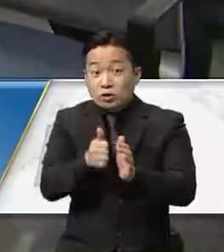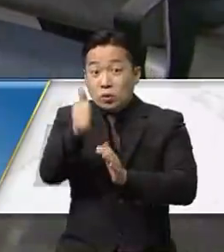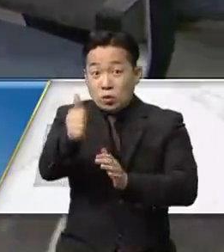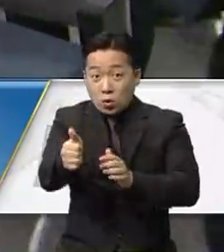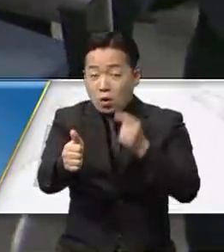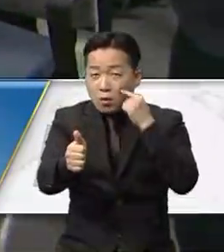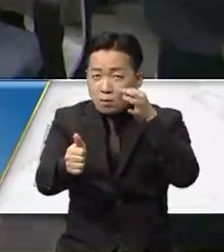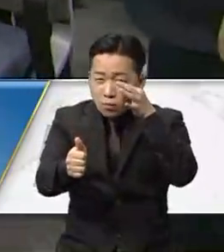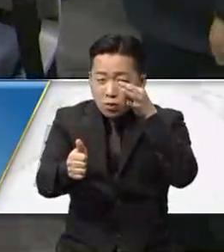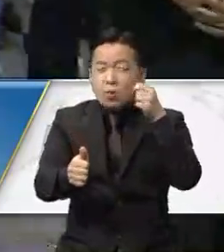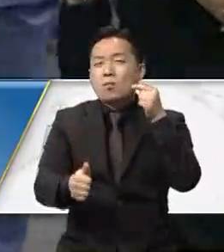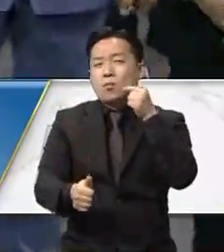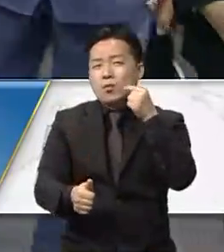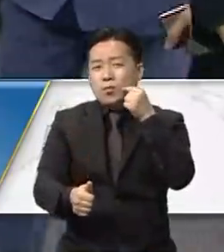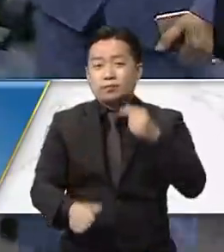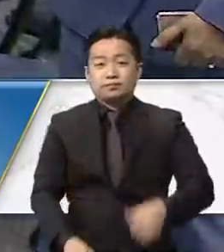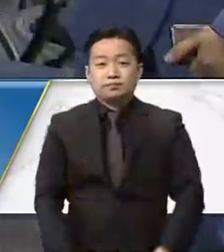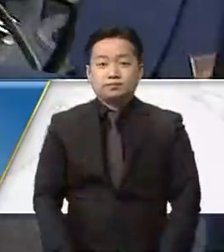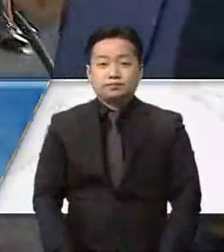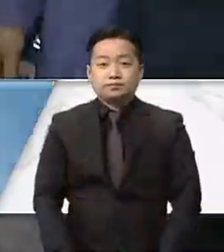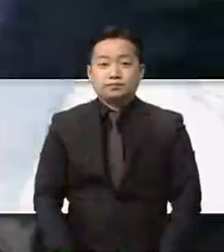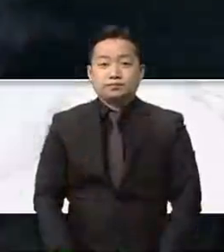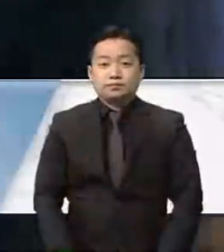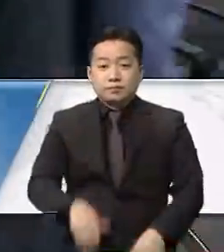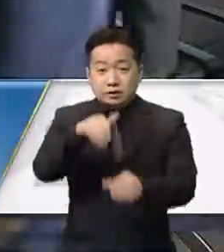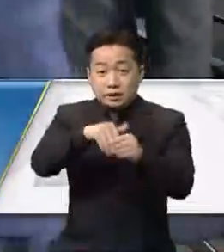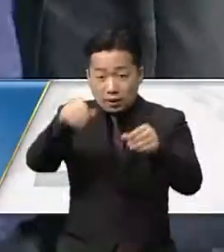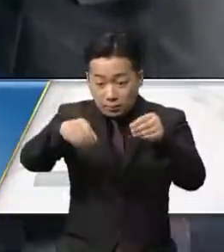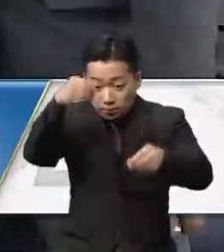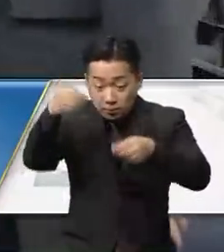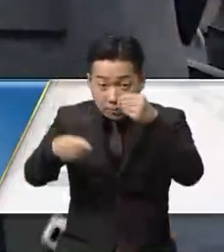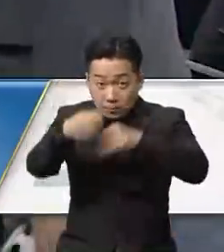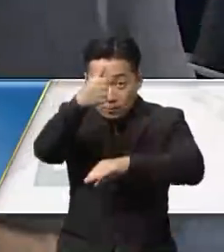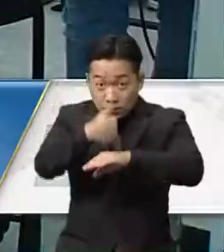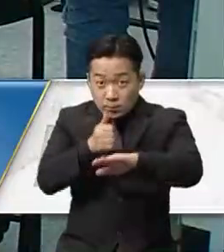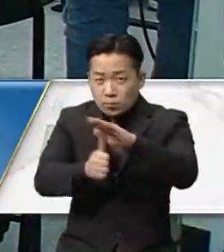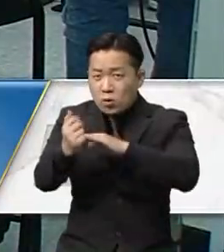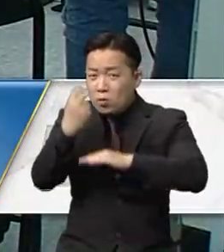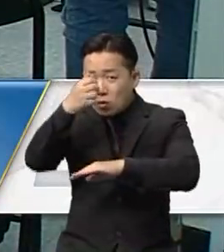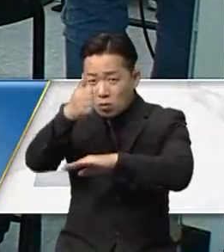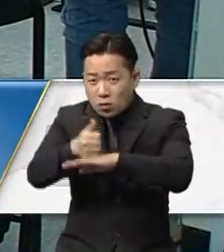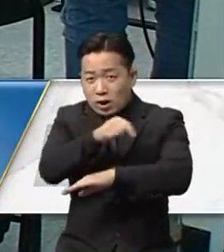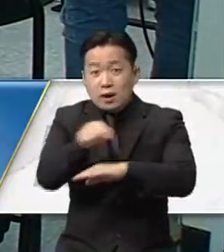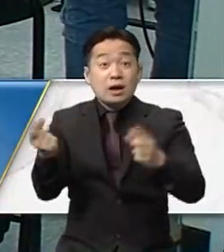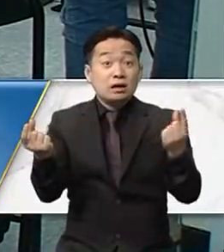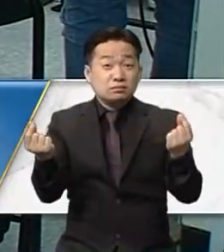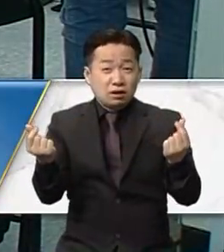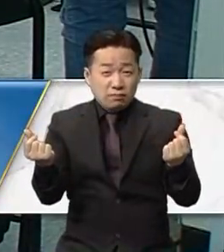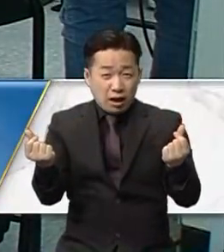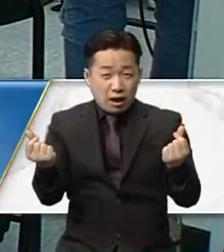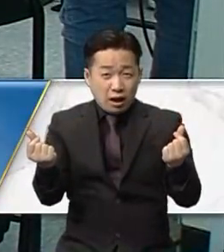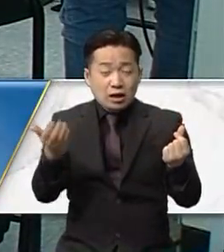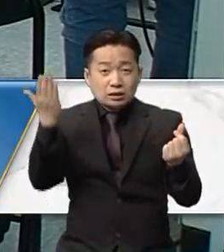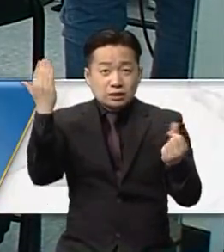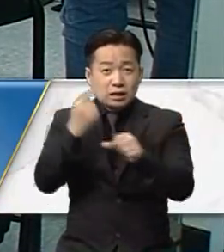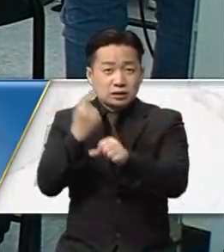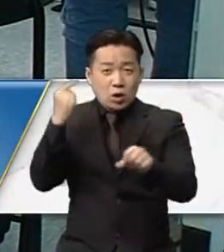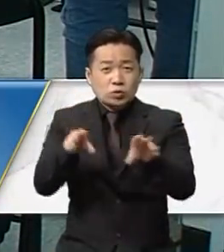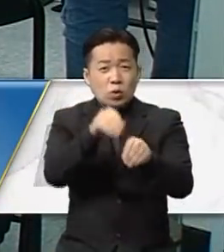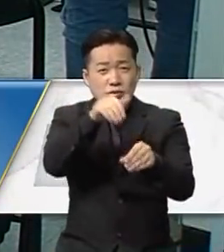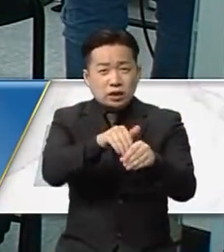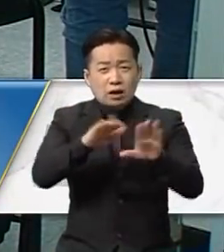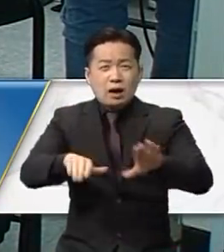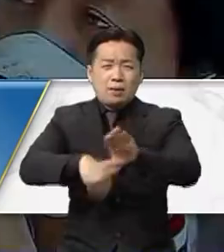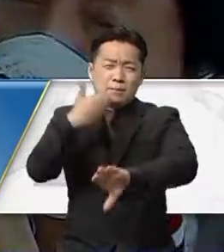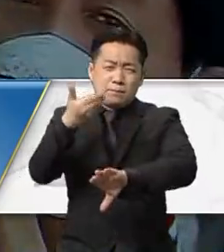상황을 지켜보진 못했습니다. 실제 개표 결과도 출구조사 결과와 유사하게 나올 경우 지난해 총선과는 반대로 뒤바뀐